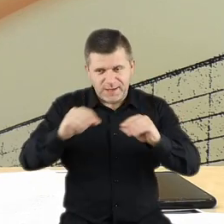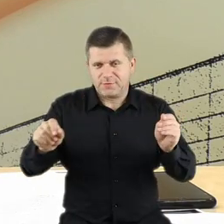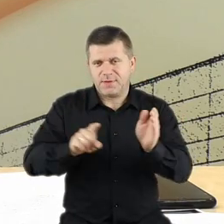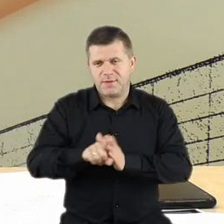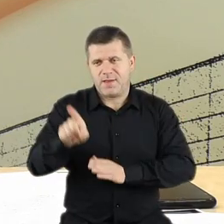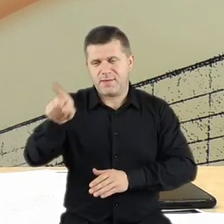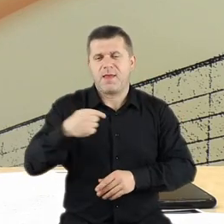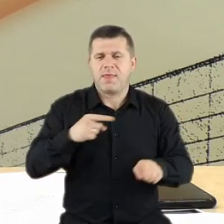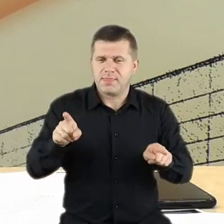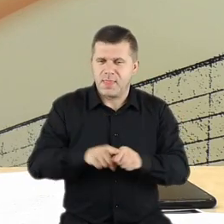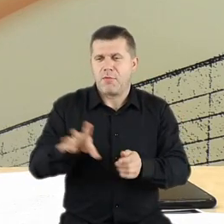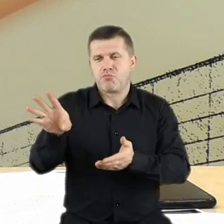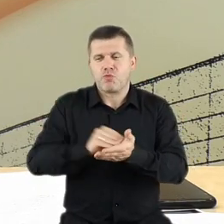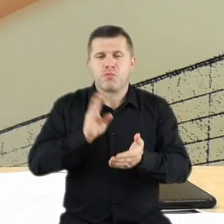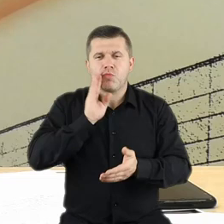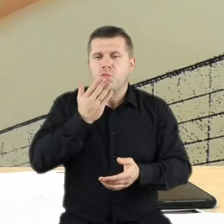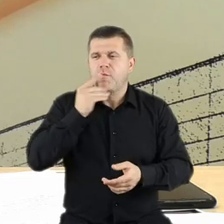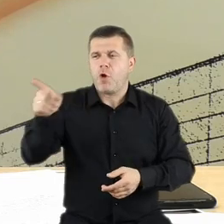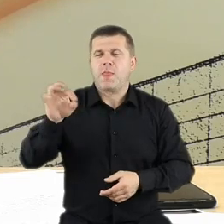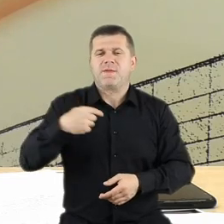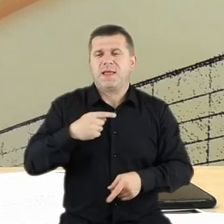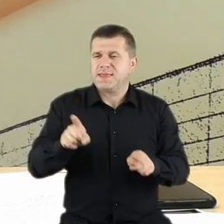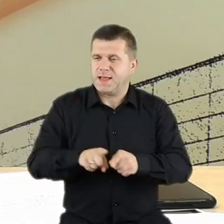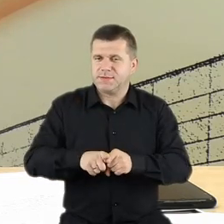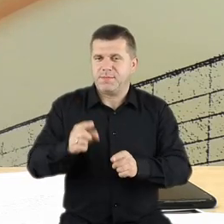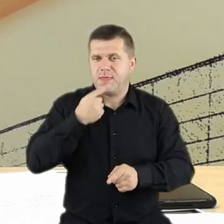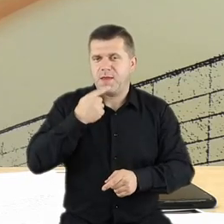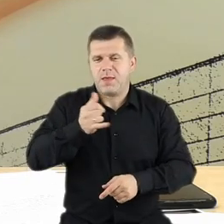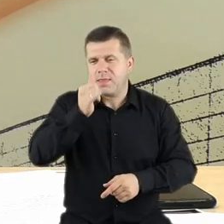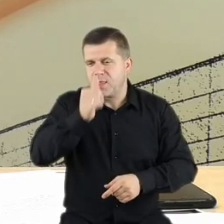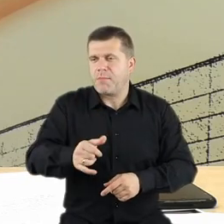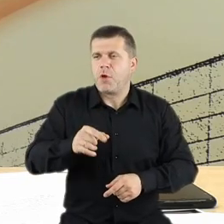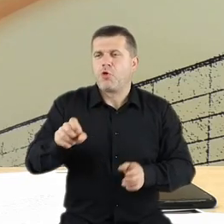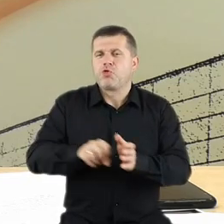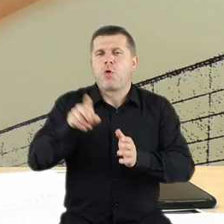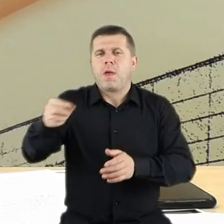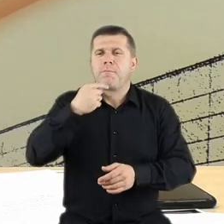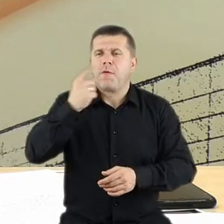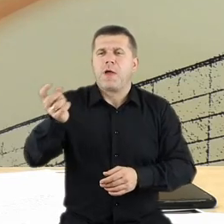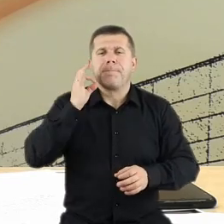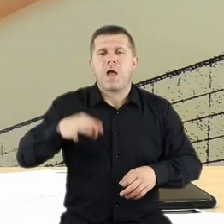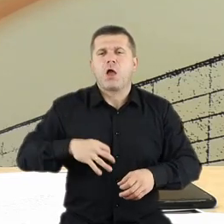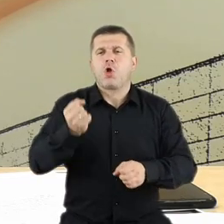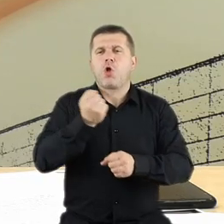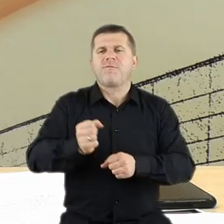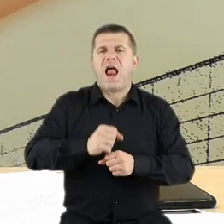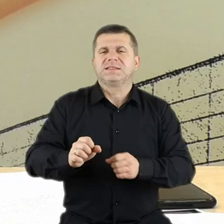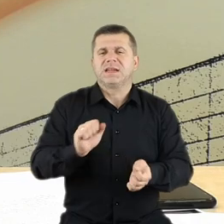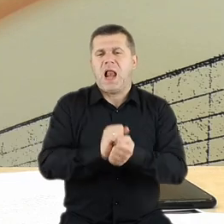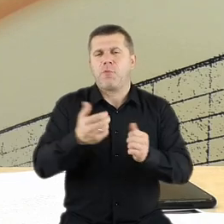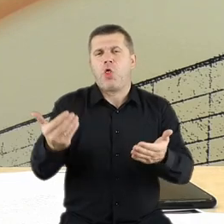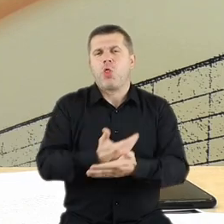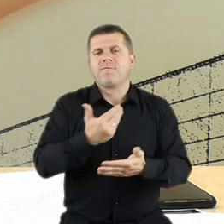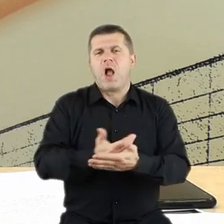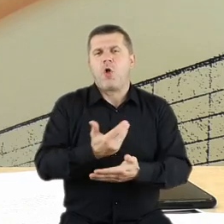niej No to mówiłam też tak jak ona do mnie mówi No ja nie mogłam do niej powiedzieć tam Pani Kowalska czy pani